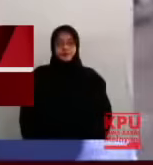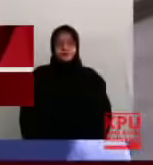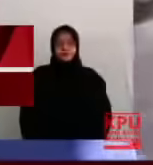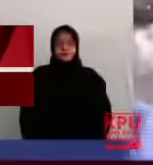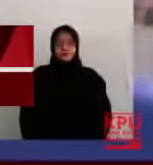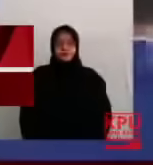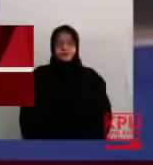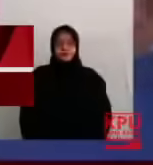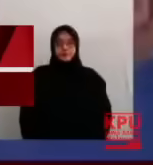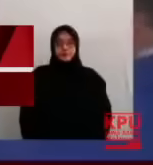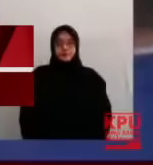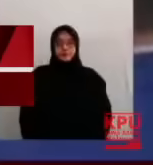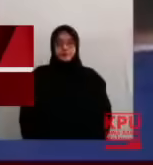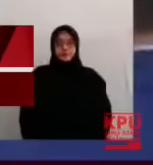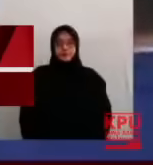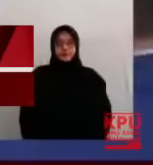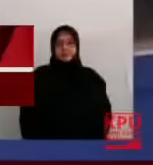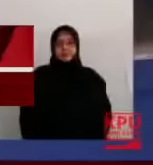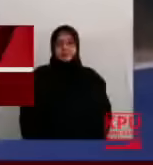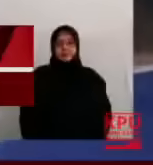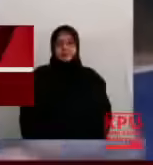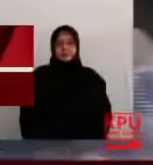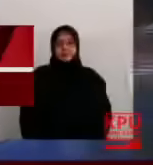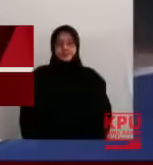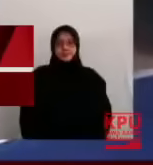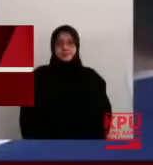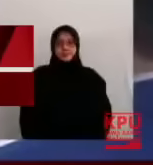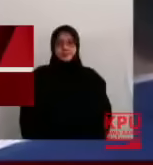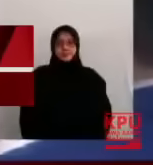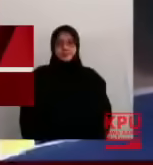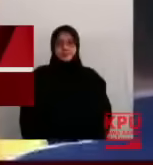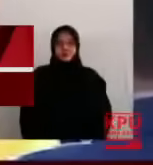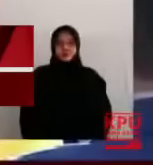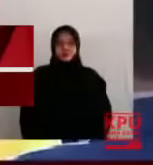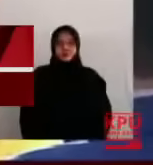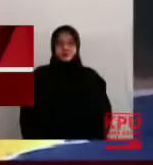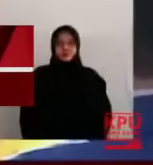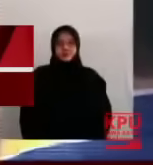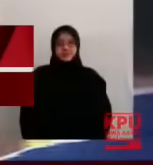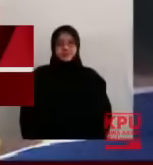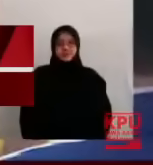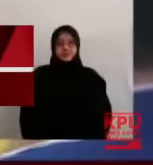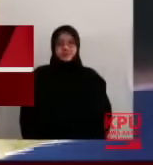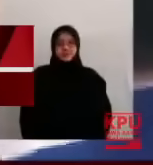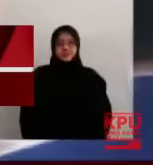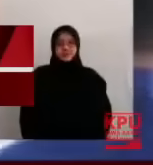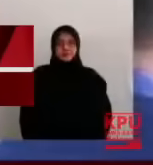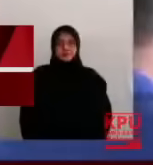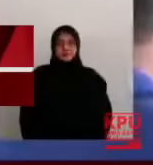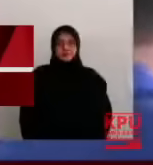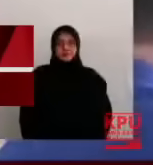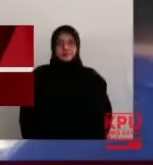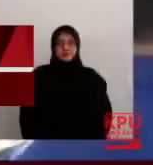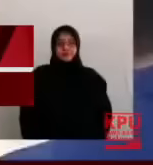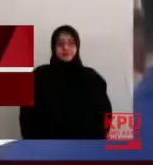mengantarkan pasangan tersebut sampai ke KPU Jawa Barat persiapan yang dibawa oleh Dedi Mulyadi dan